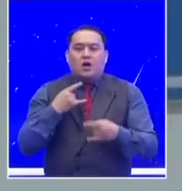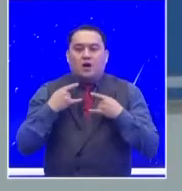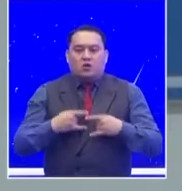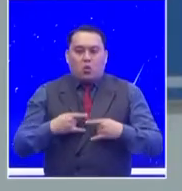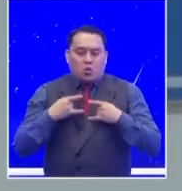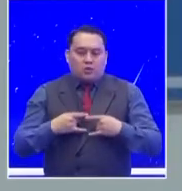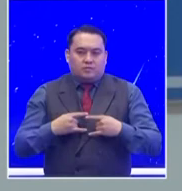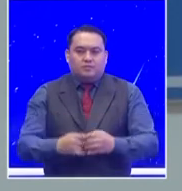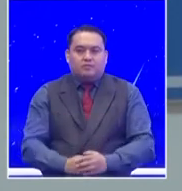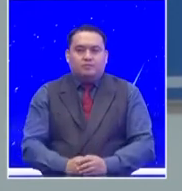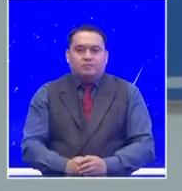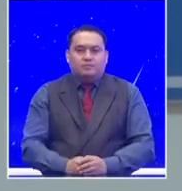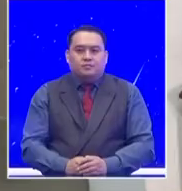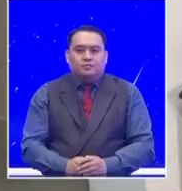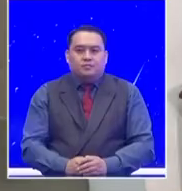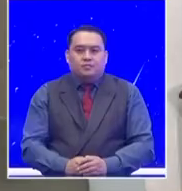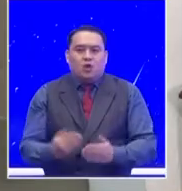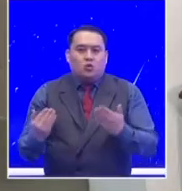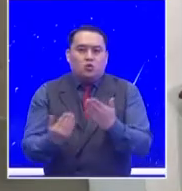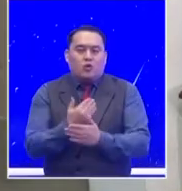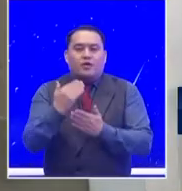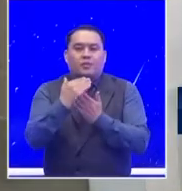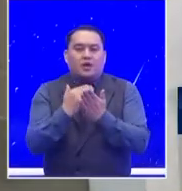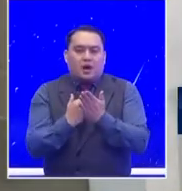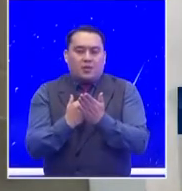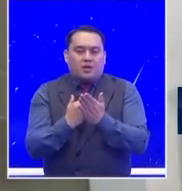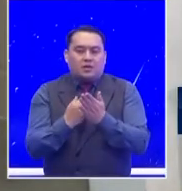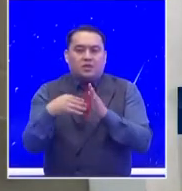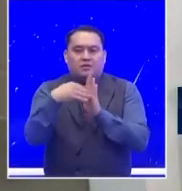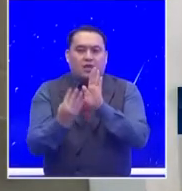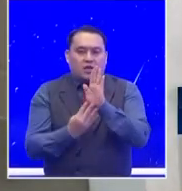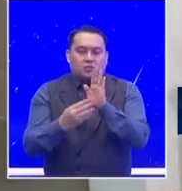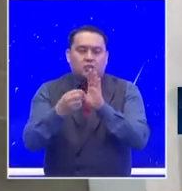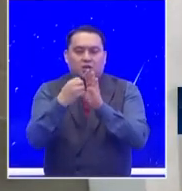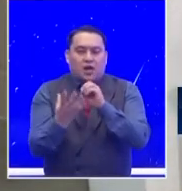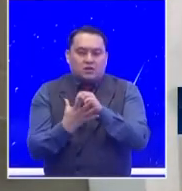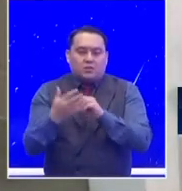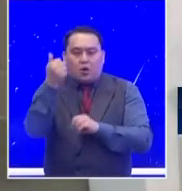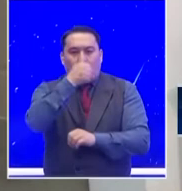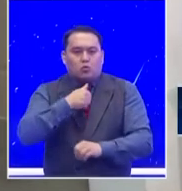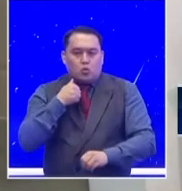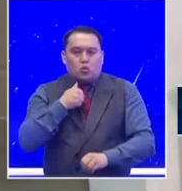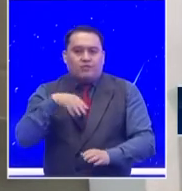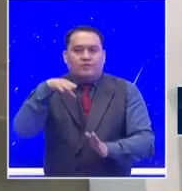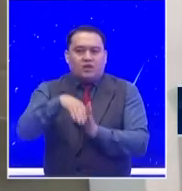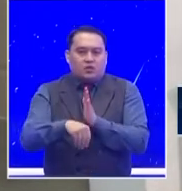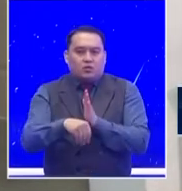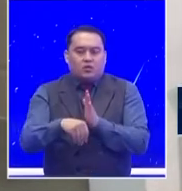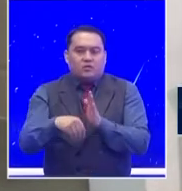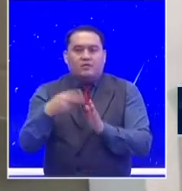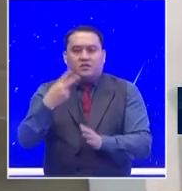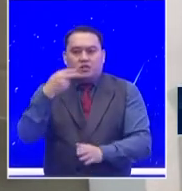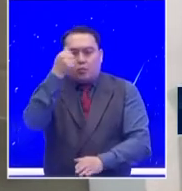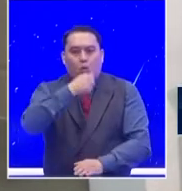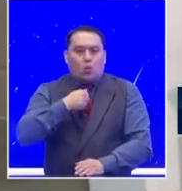и отоларингологом. Новая программа вот, вышла в 2015 году, но она внедрилась уже в 2020